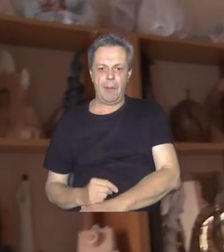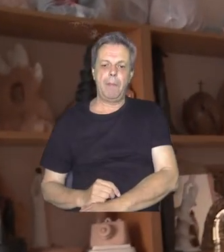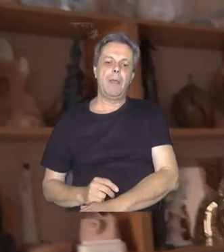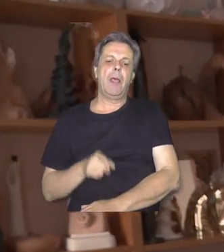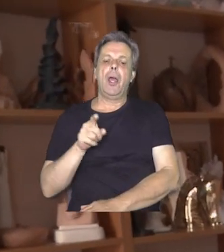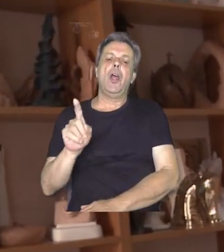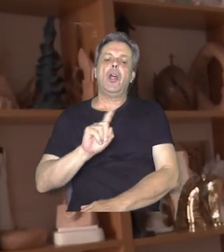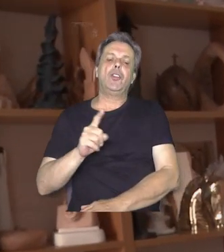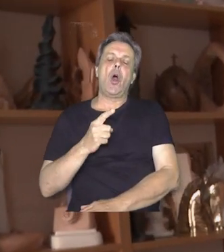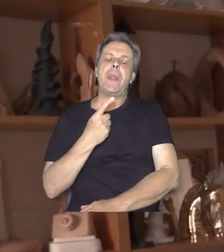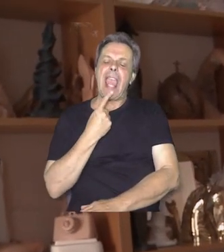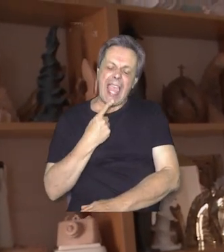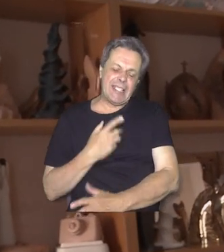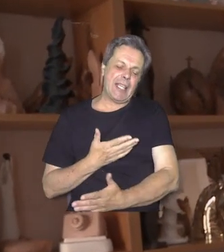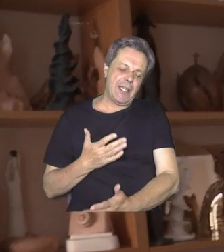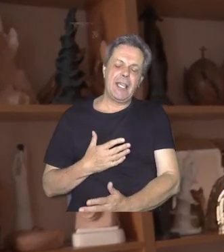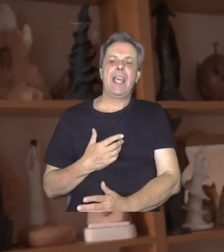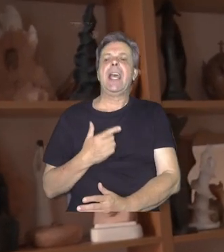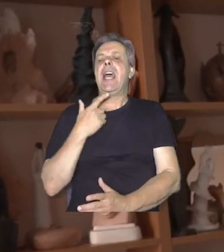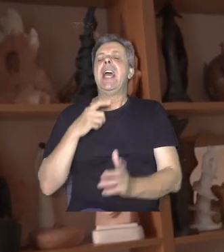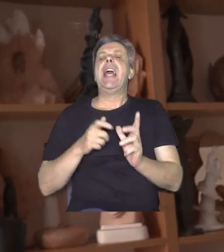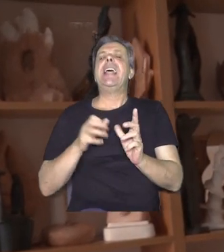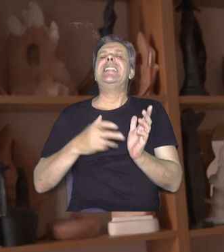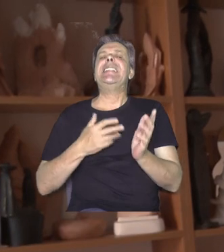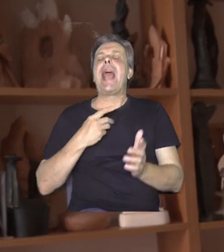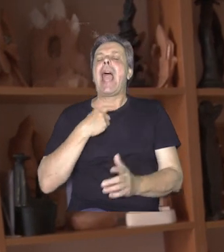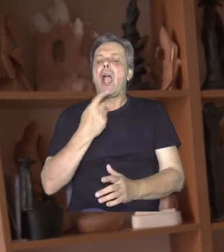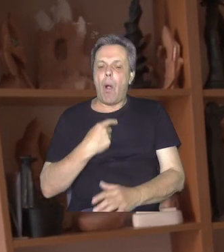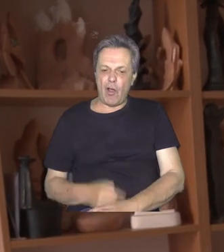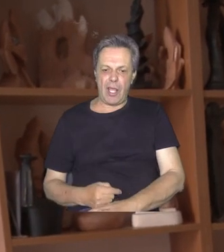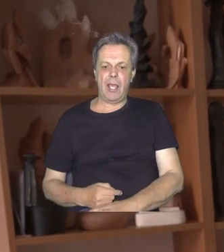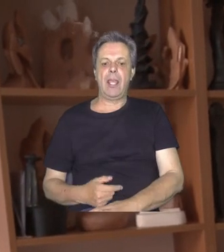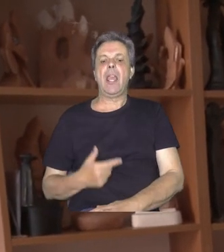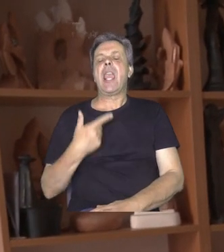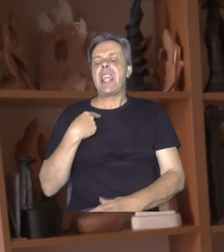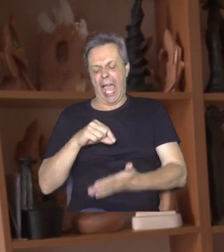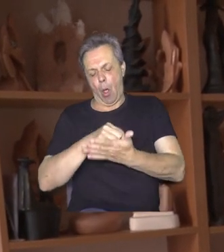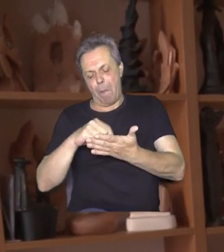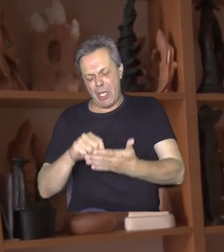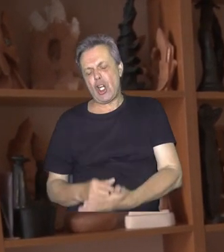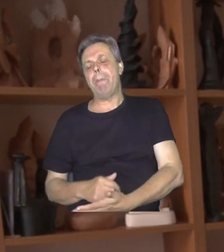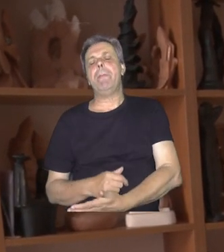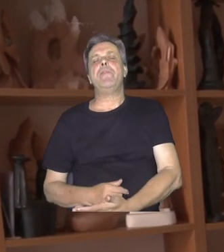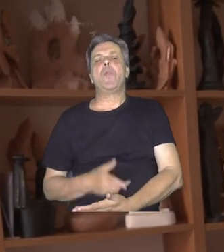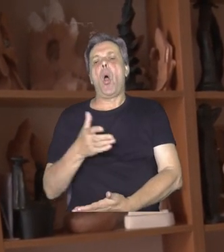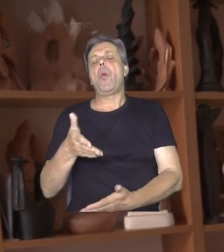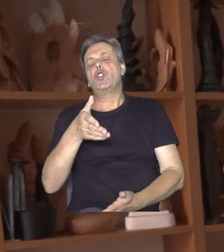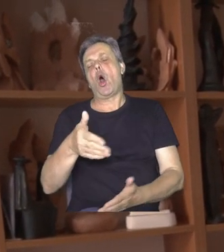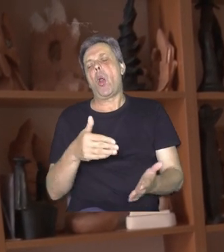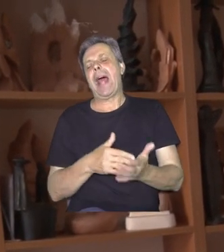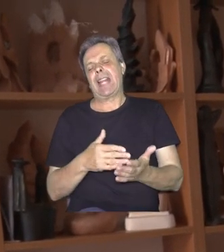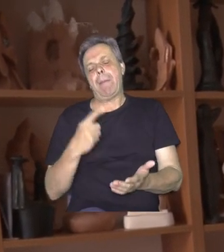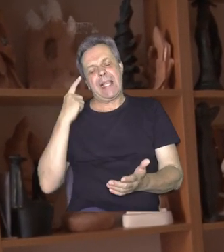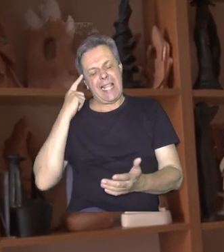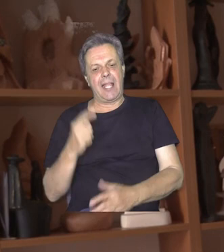Pa u principu to nije jezik, jel Sanja govori, ali ja joj pišem ono što treba